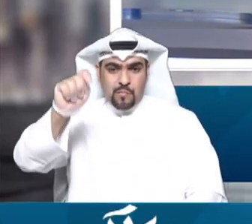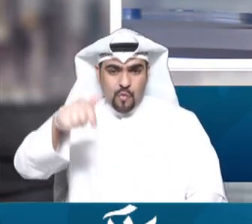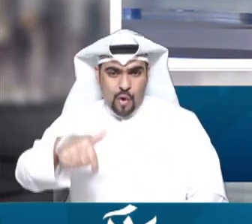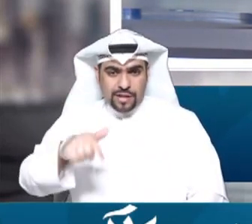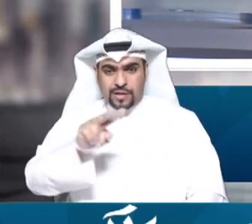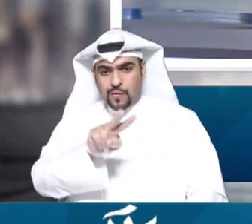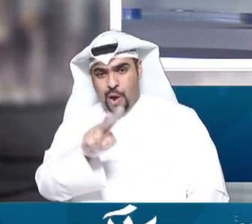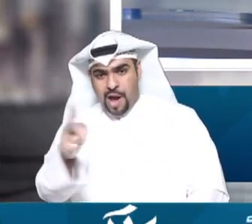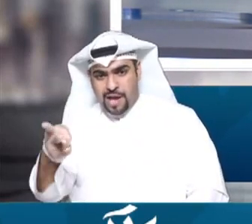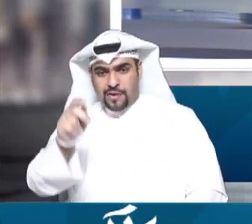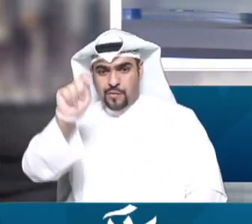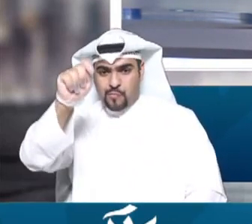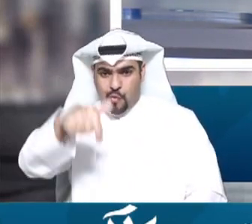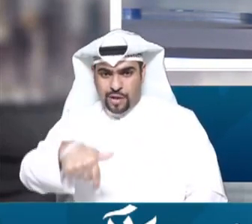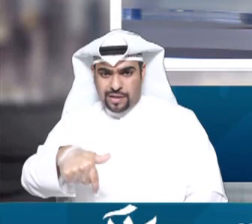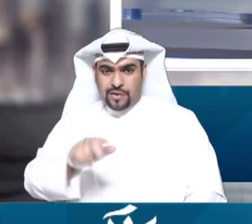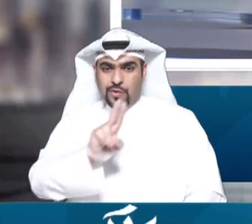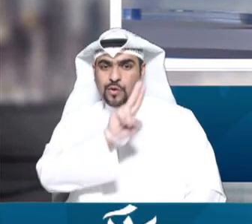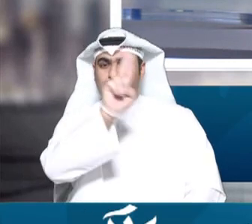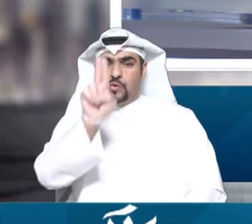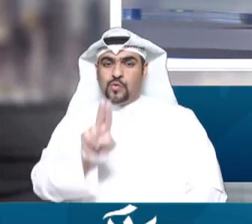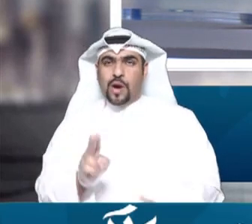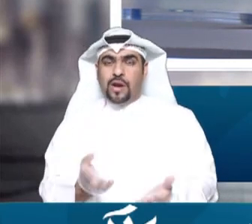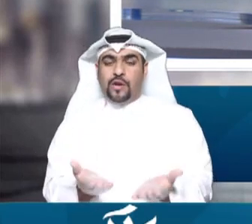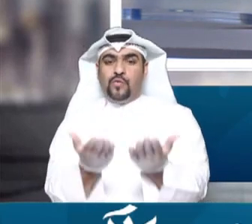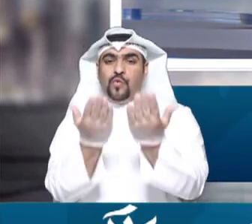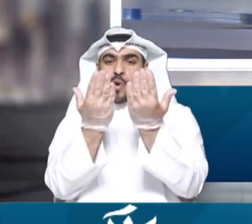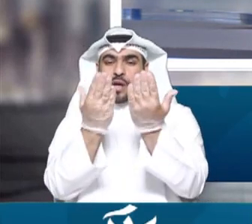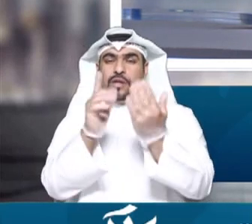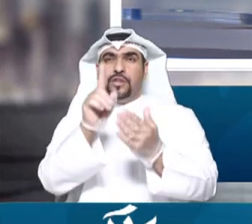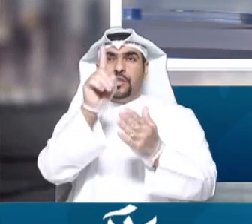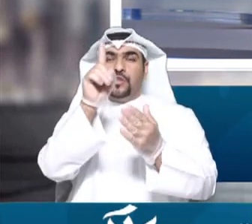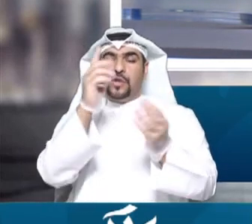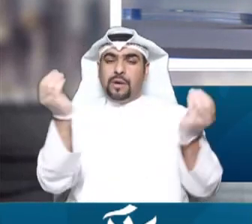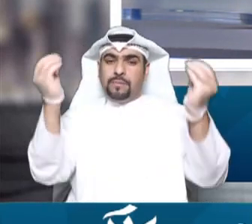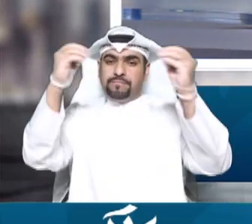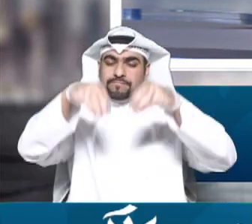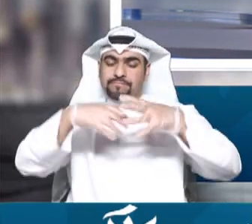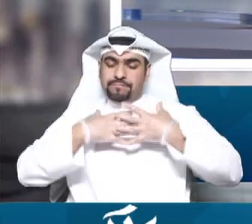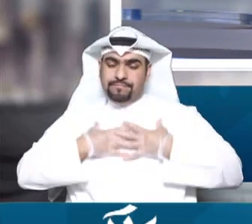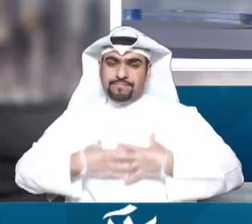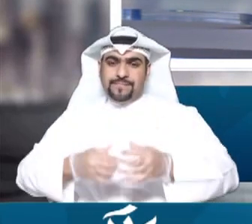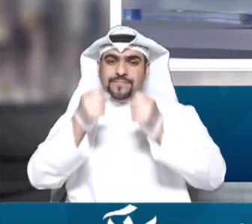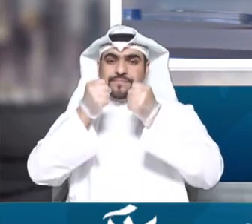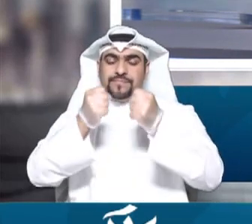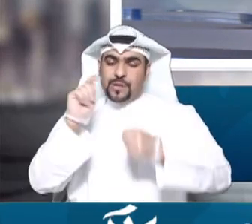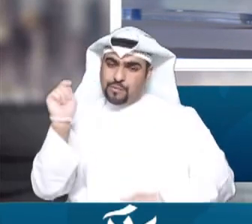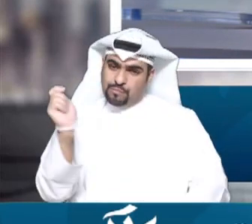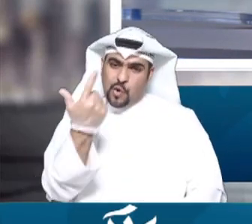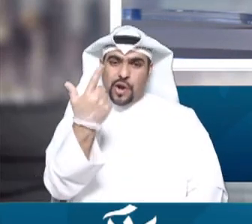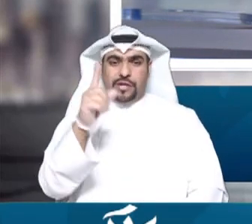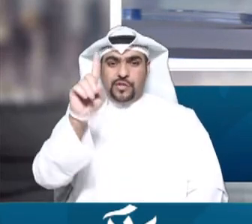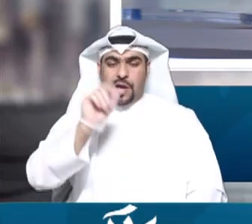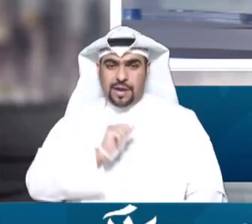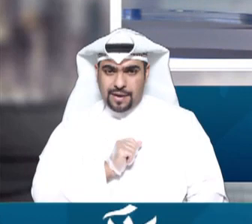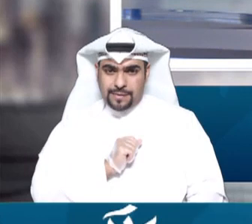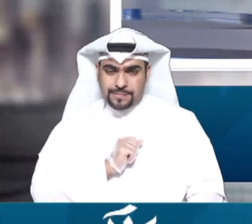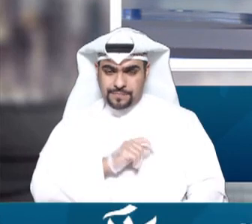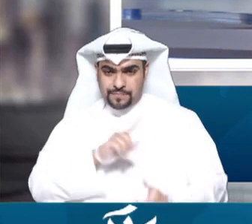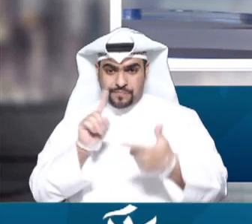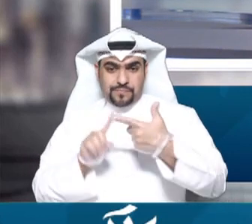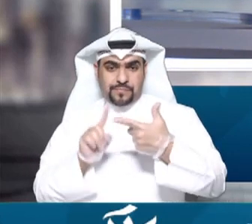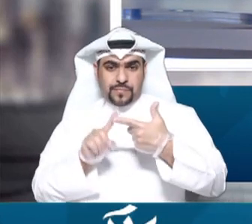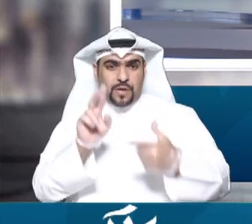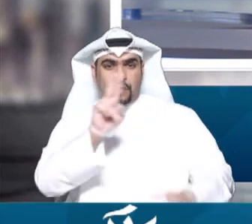ومقيمين، ونسأل الله تعالى أن يعجل بالفرج على بلادنا والمسلمين. اللهم آمين. بعد الترحيب سعادة القنصل العام، نود أن تطلعنا